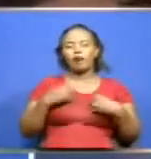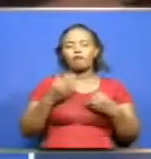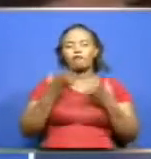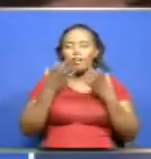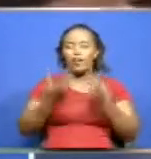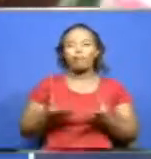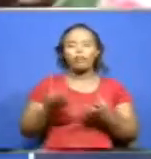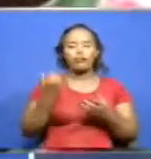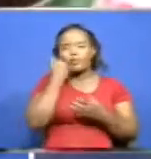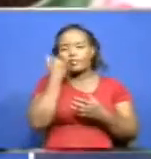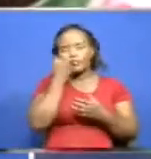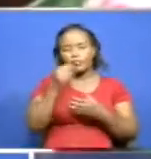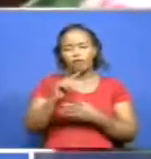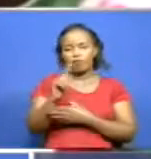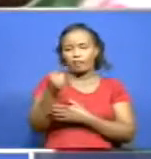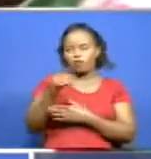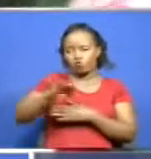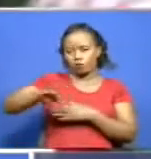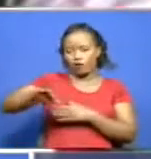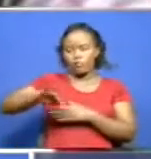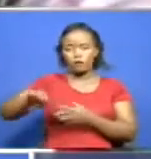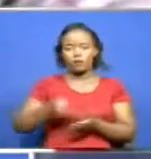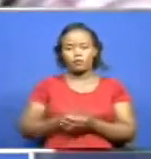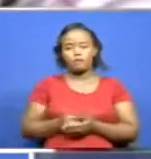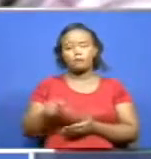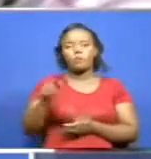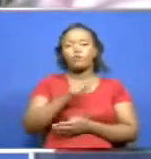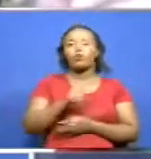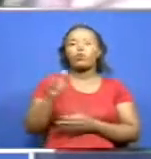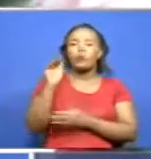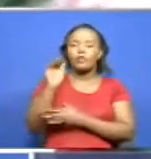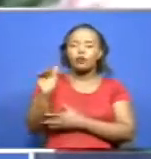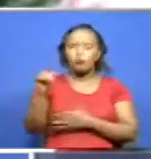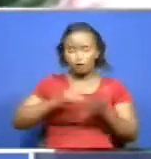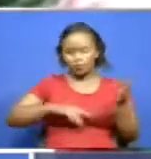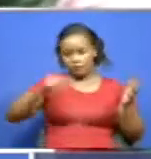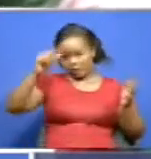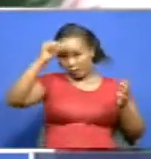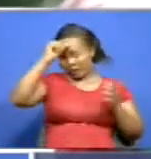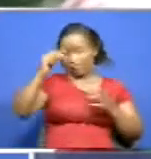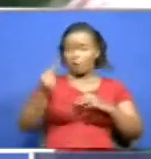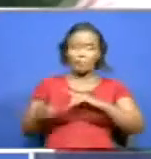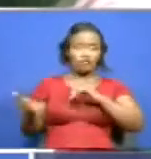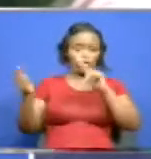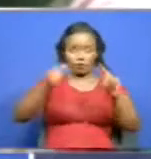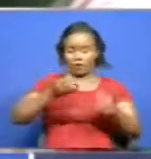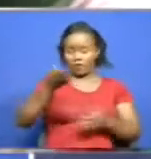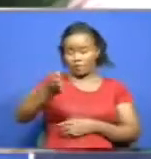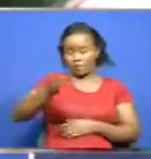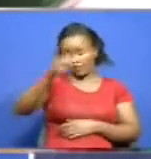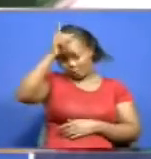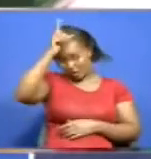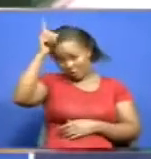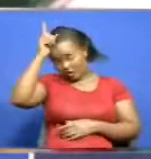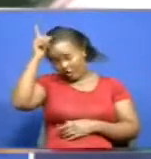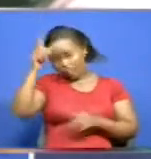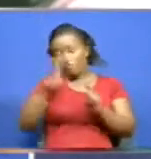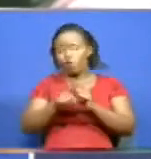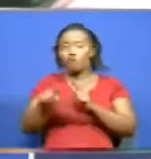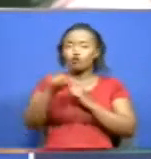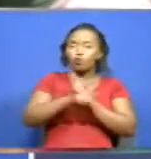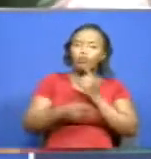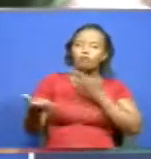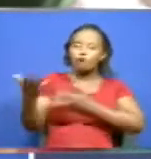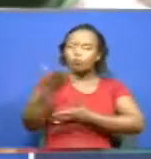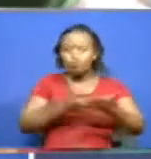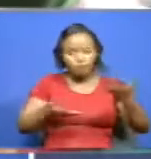tuweze kumwisolate. Tuomba sana kama serikali yazafika mashinani huko, tukae nao chini tuongee,